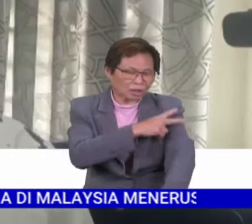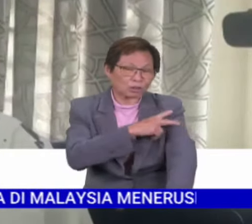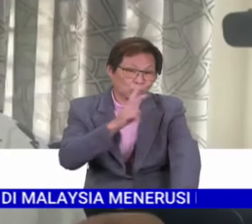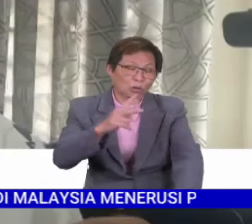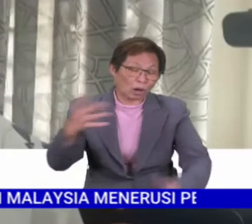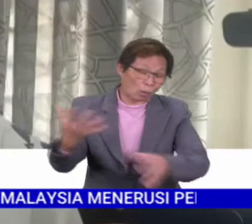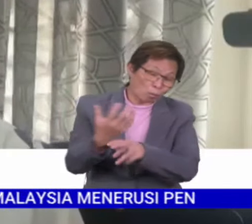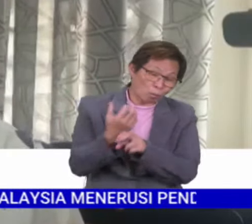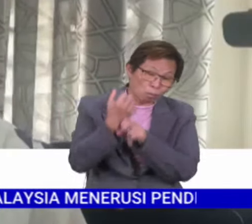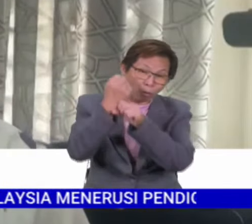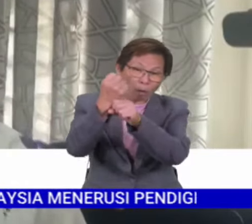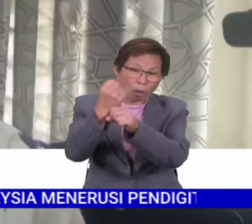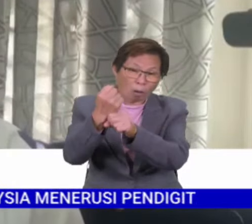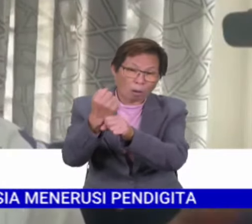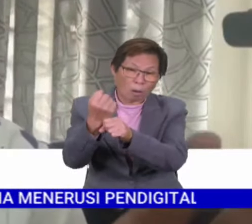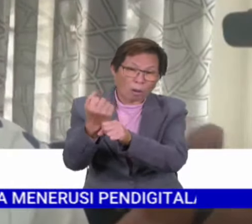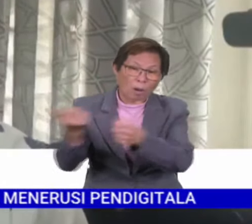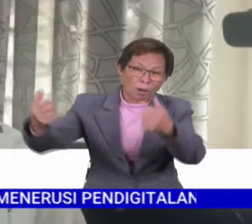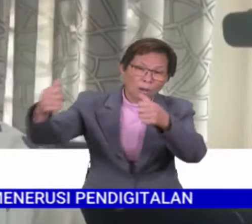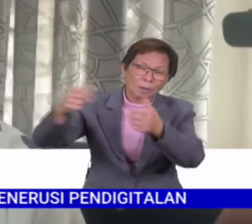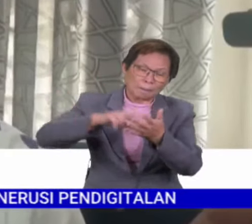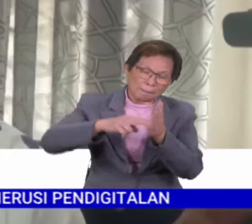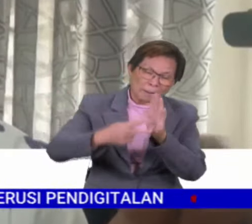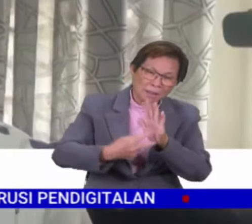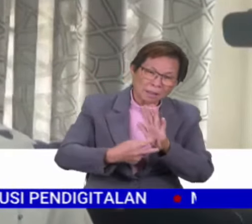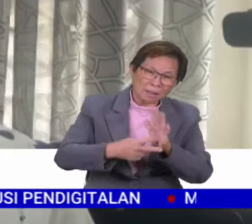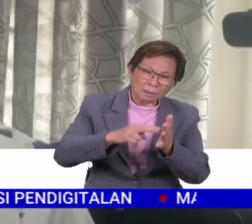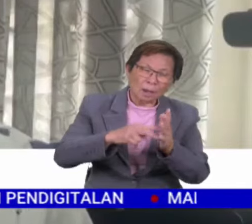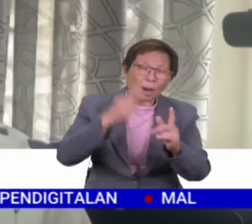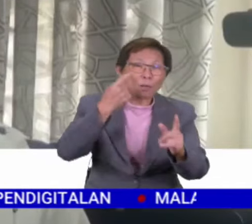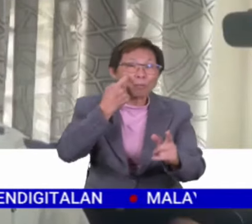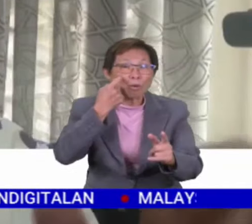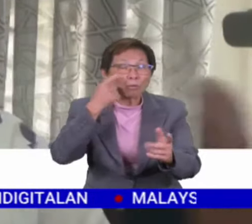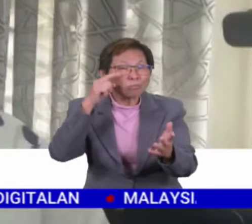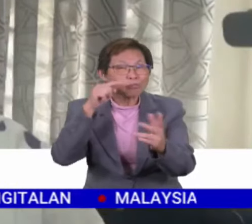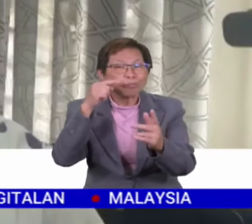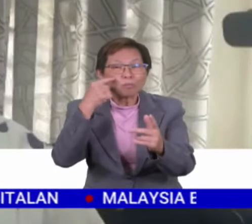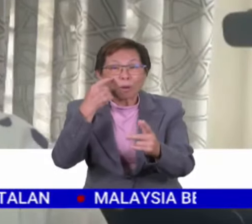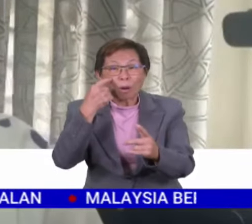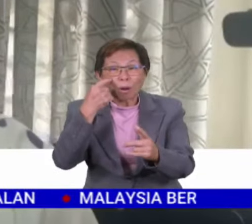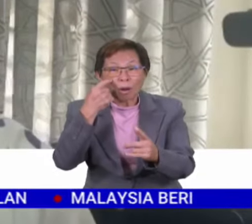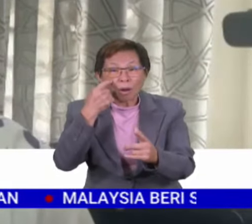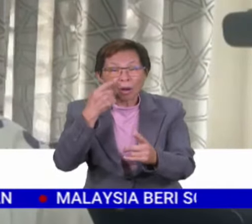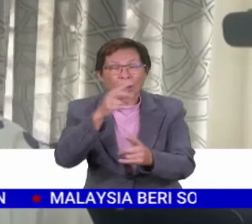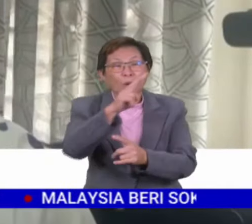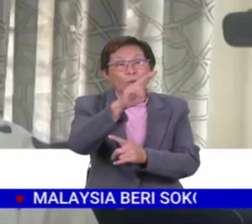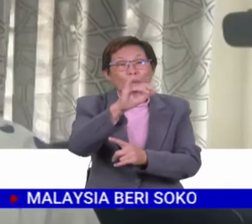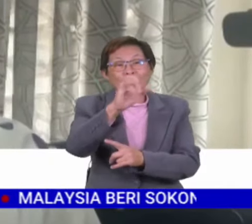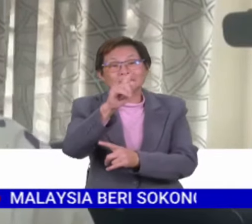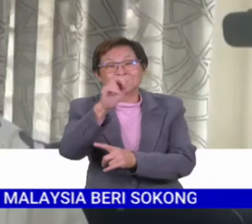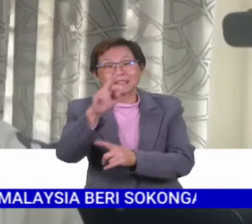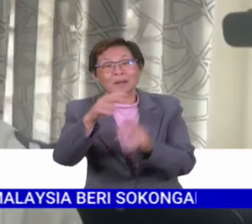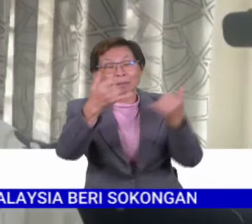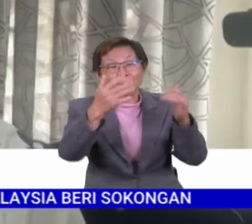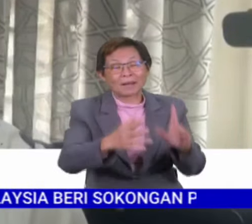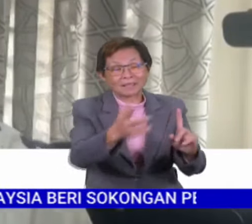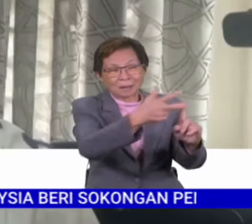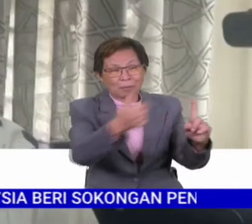champion, dia boleh beat, maksudnya dari segi point tu dia boleh beat Victor Axelsen kan,